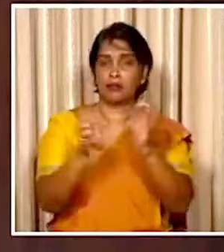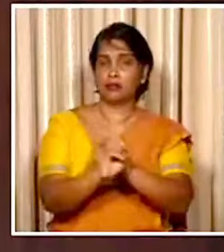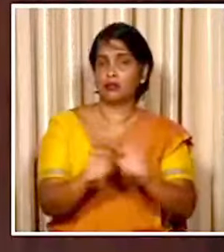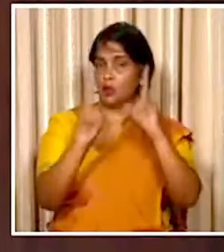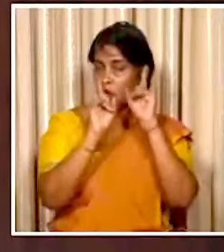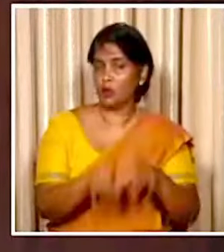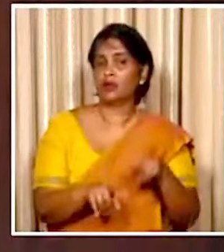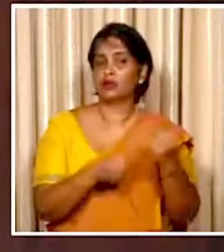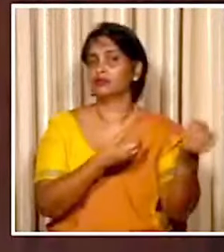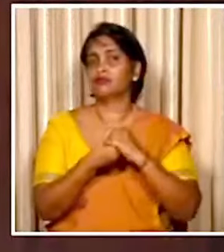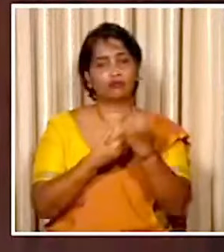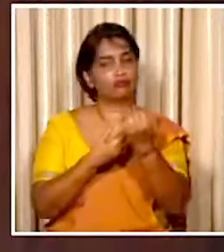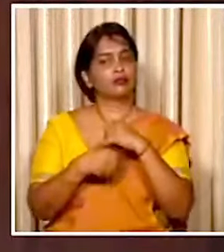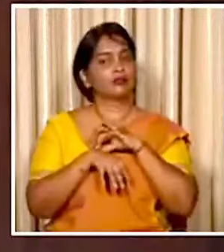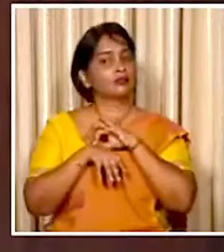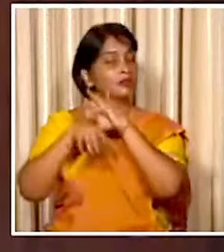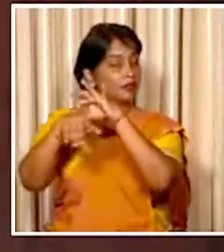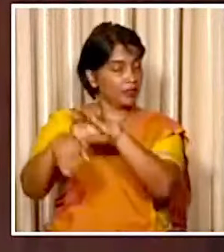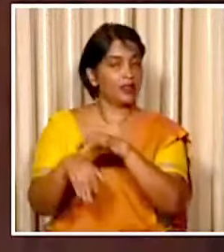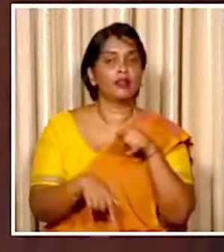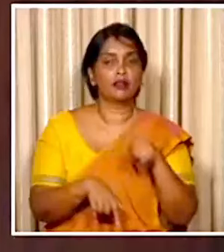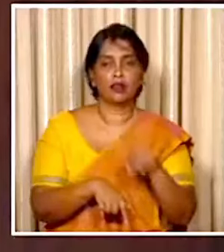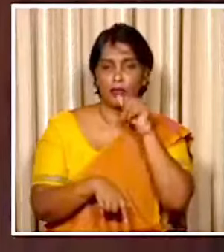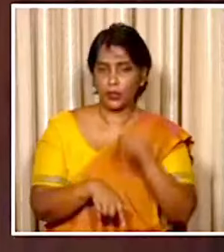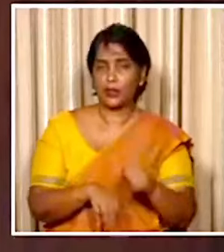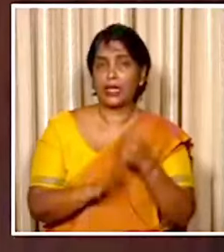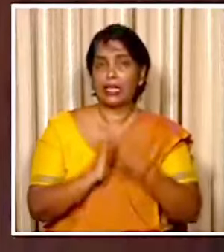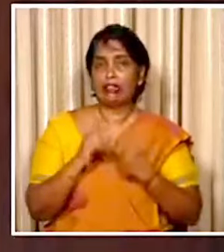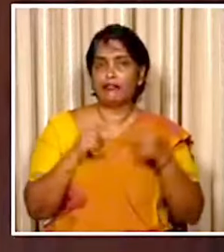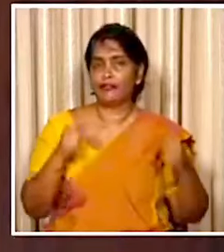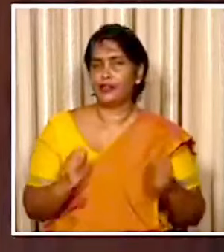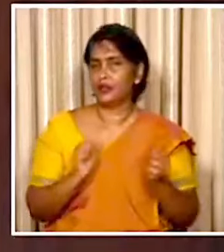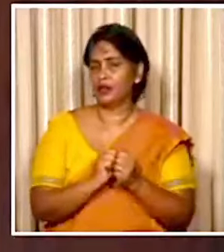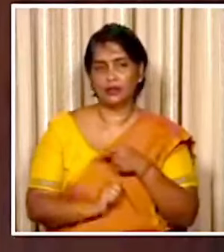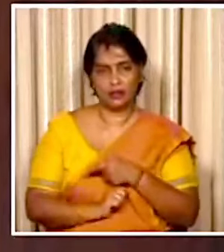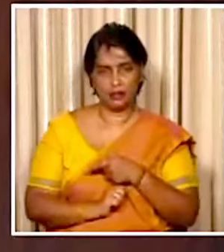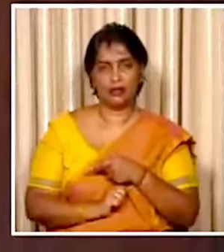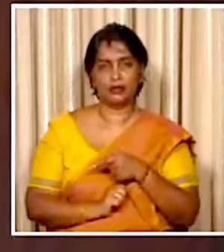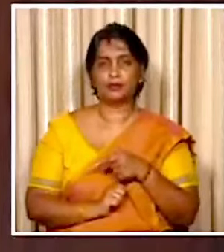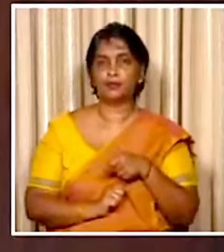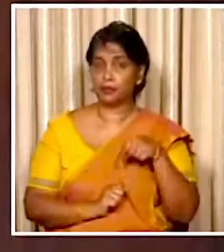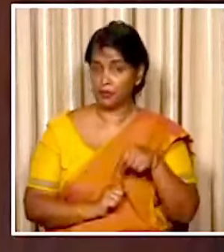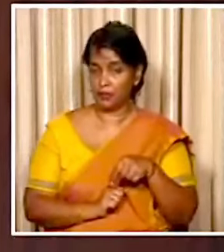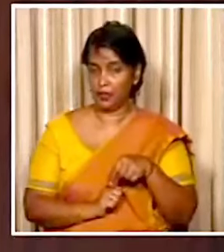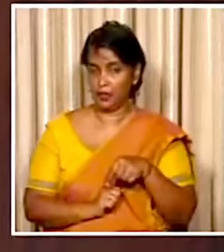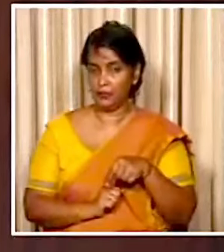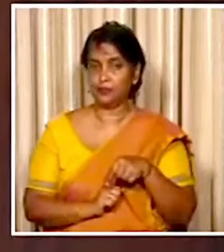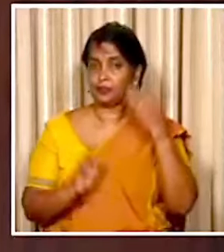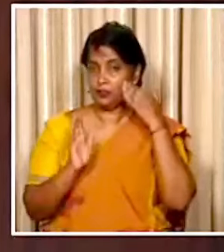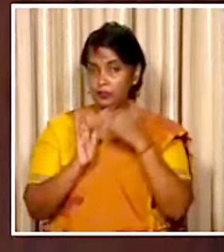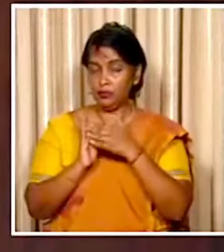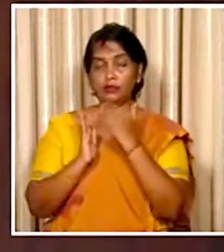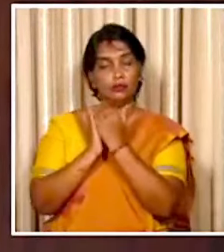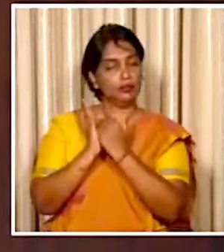තමයි මේ අය අරන් යන්නේ ඉතින් මේක සම්පූර්ණයෙන් නීති විරෝධී කටයුත්තක් මේ සිද්ධ වෙන්නේ මේ අද මේ සිද්ධ වෙන කාරණය